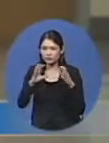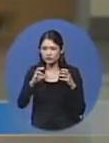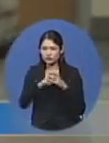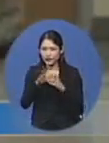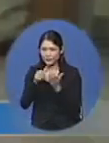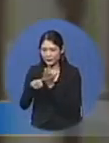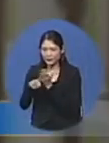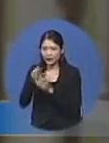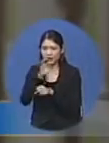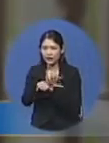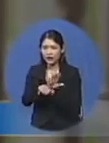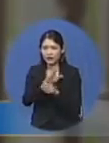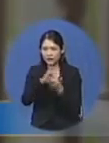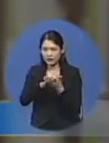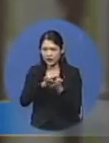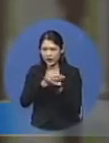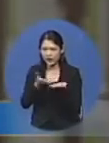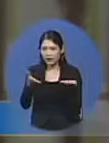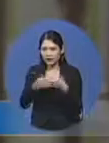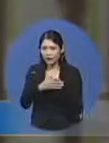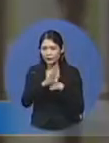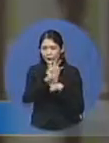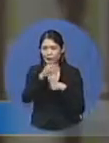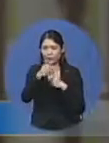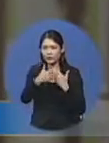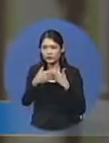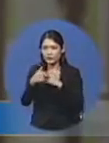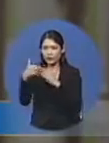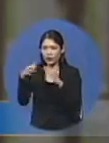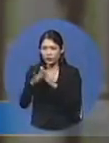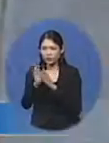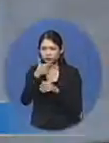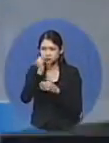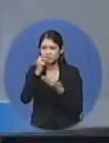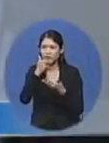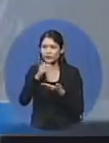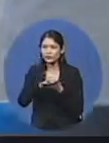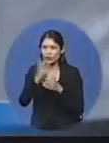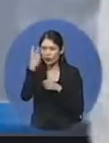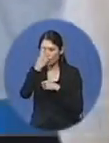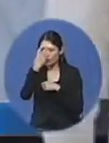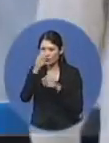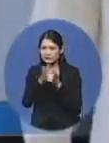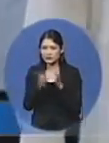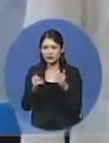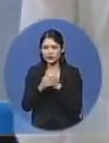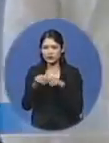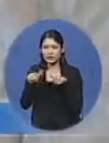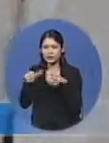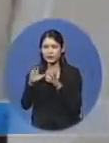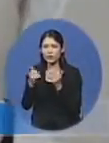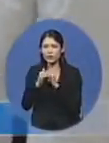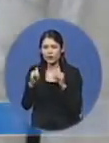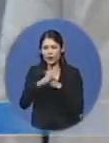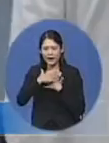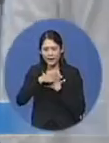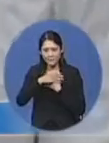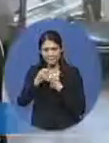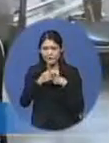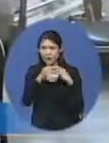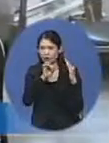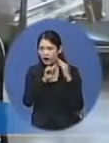물자를 구입하고 배포해 보건소와 병원 등에서 물품이 부족함이 없도록 관리하고 일반 환자들이 안심하고